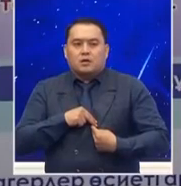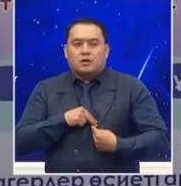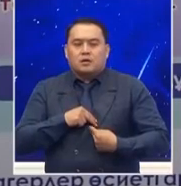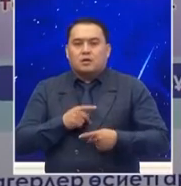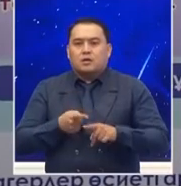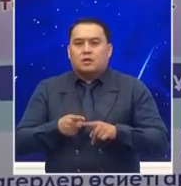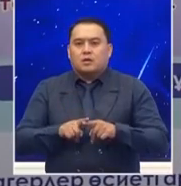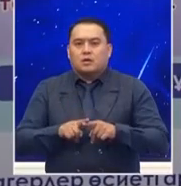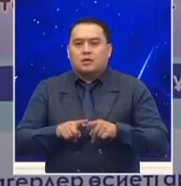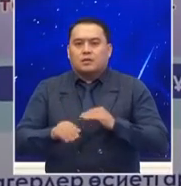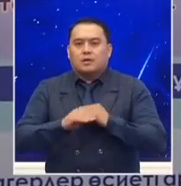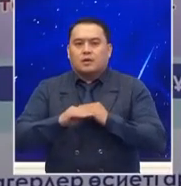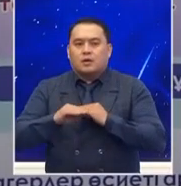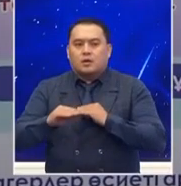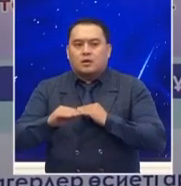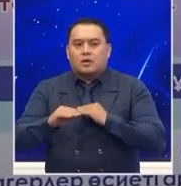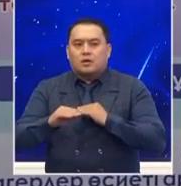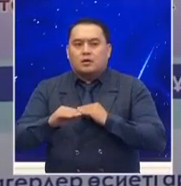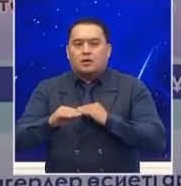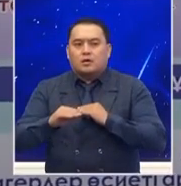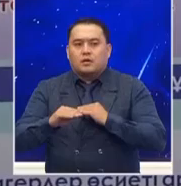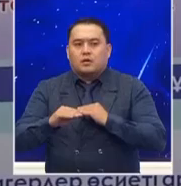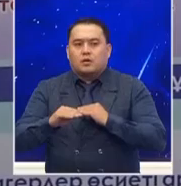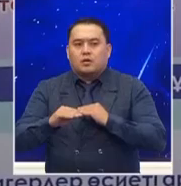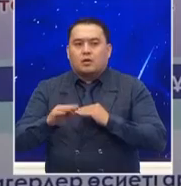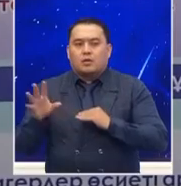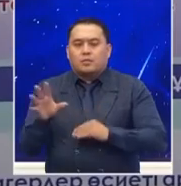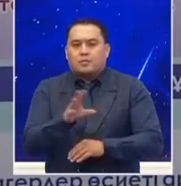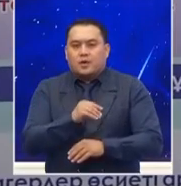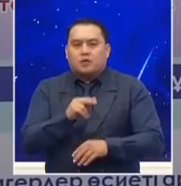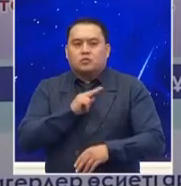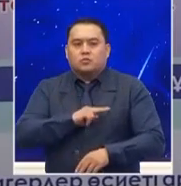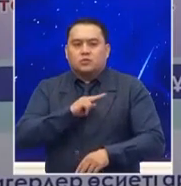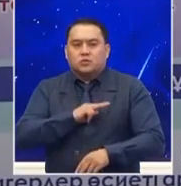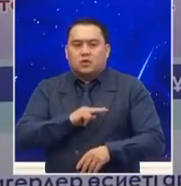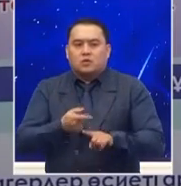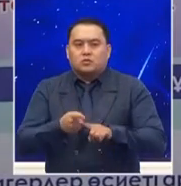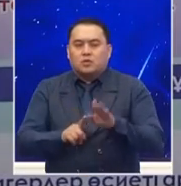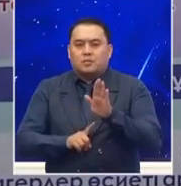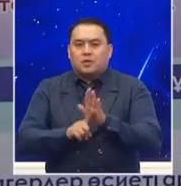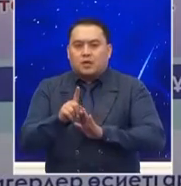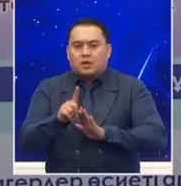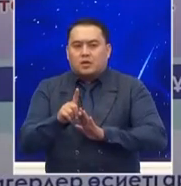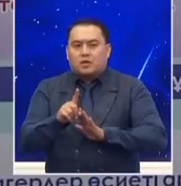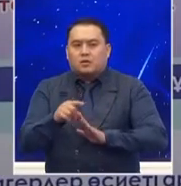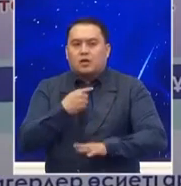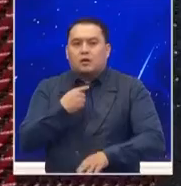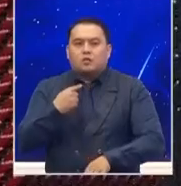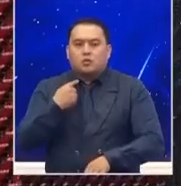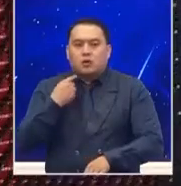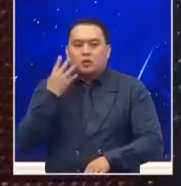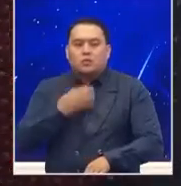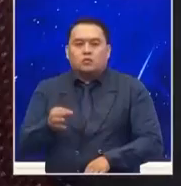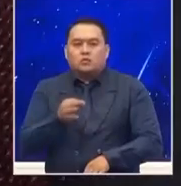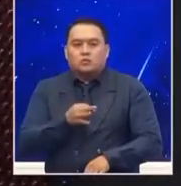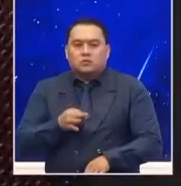өзін белгілеп, атын Алтын Емел деп қойып, оның бүкіл республика енді осы Талдықорған жетісу жұртшылығы